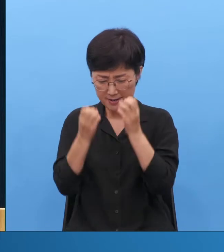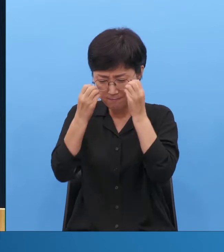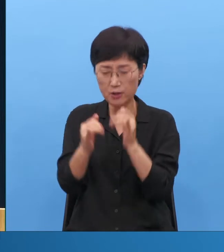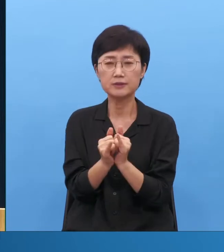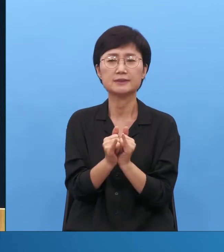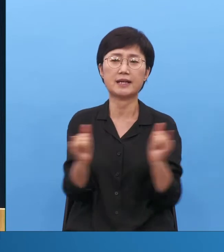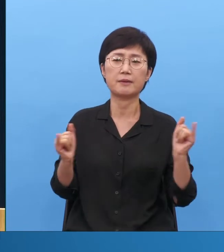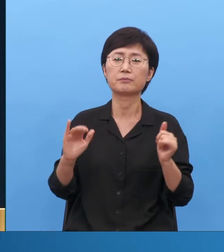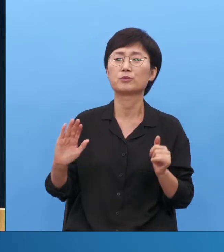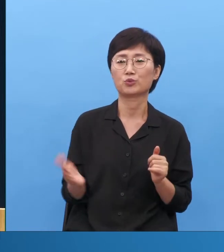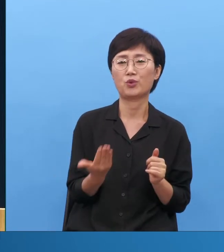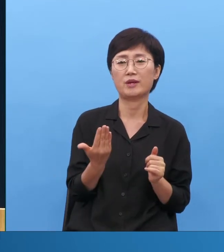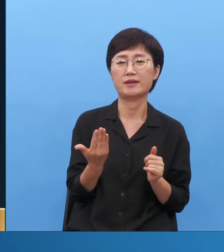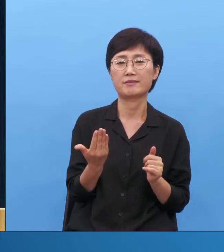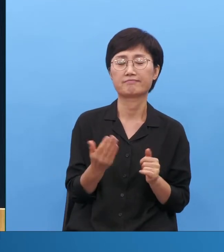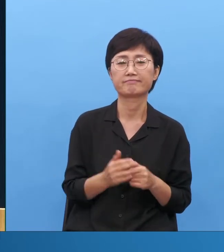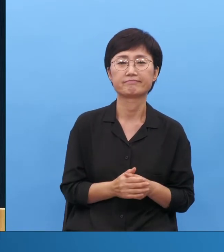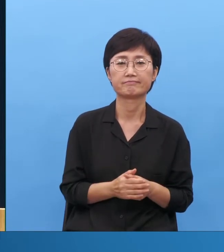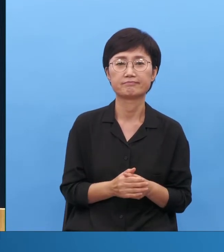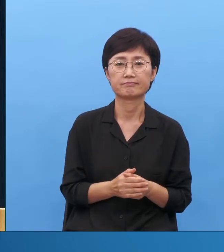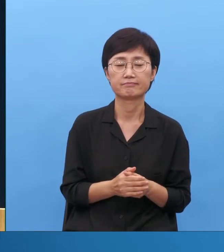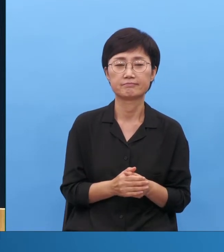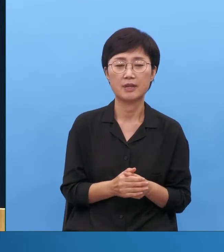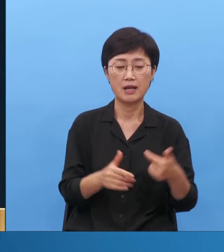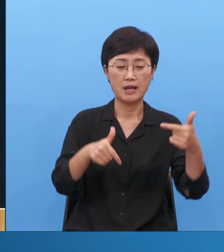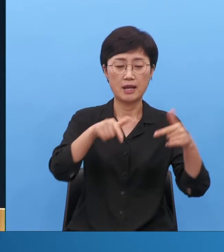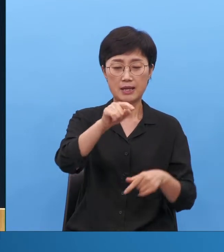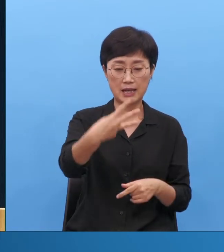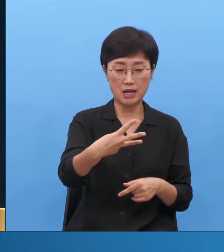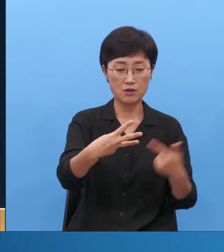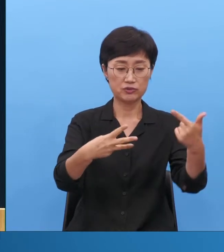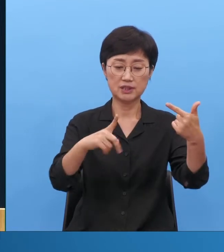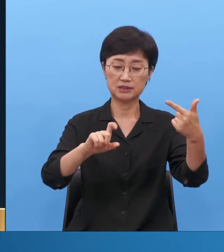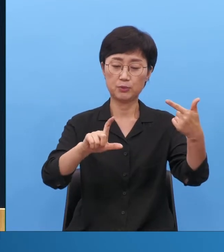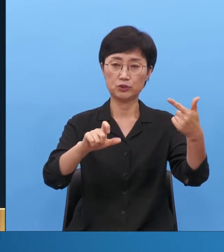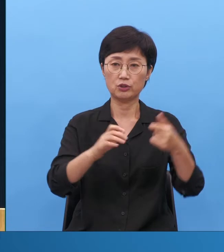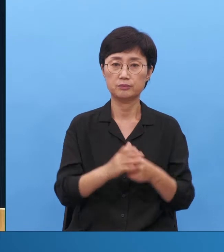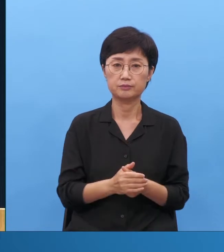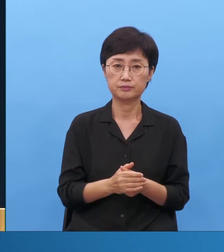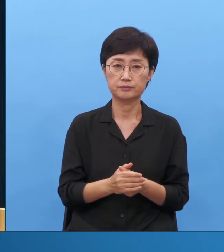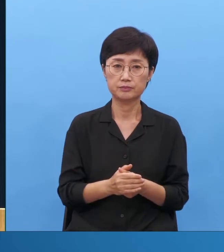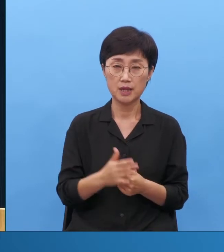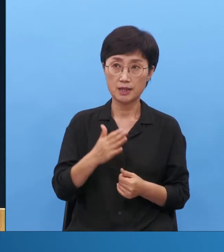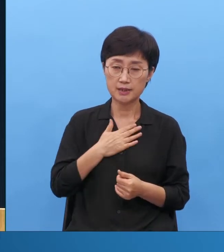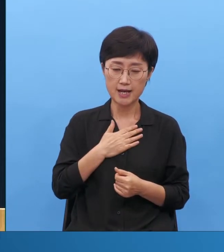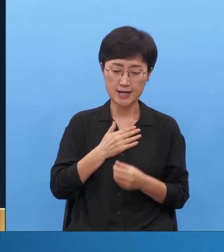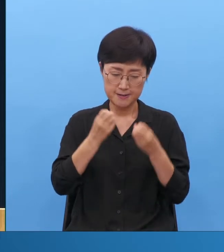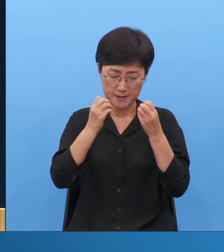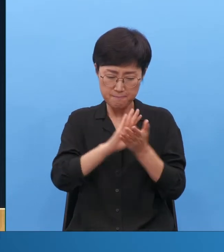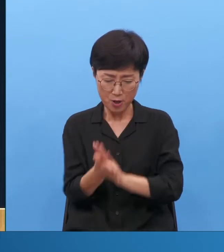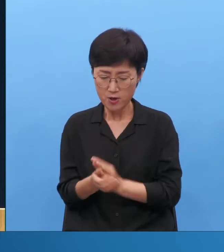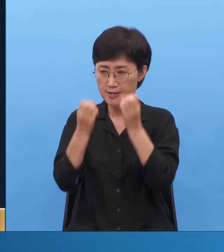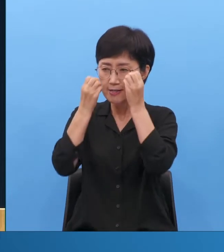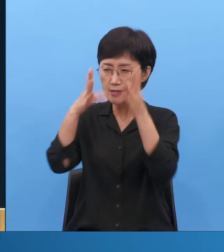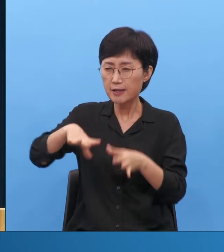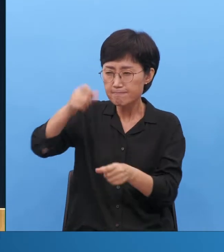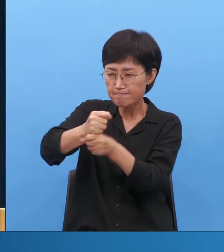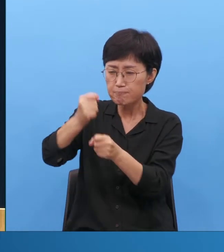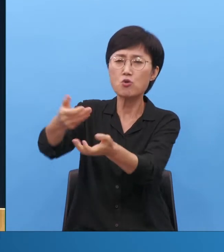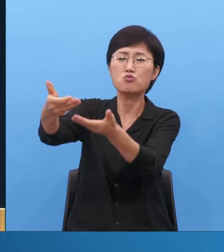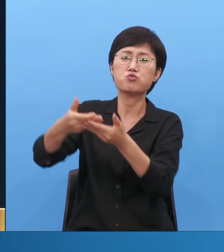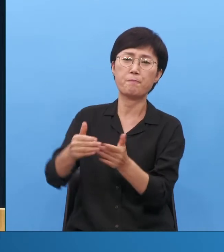are now a new creation. 갈라디아 6장 15절에 보니까 새롭게 창조됐다. And it says in Galatians 1:15 that we have been